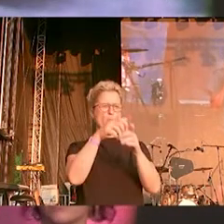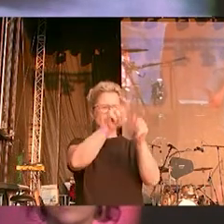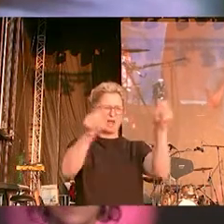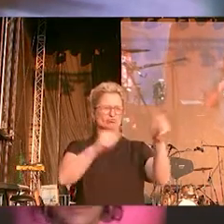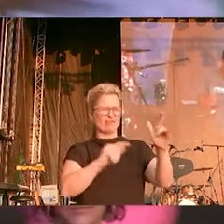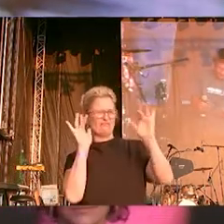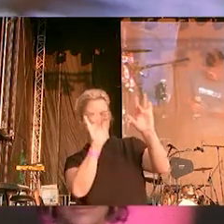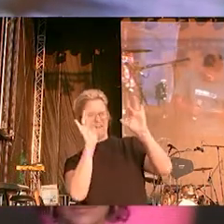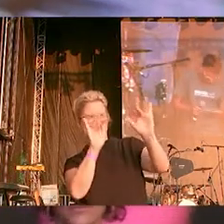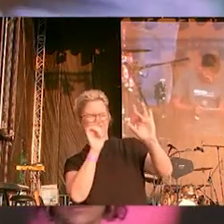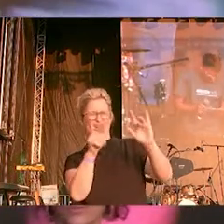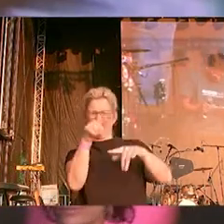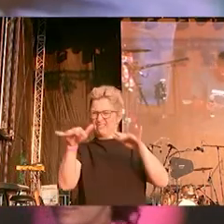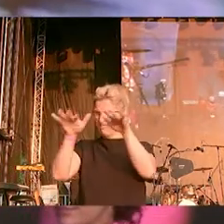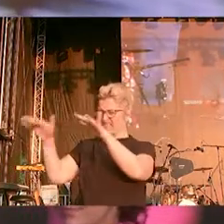den Mund aufmacht.